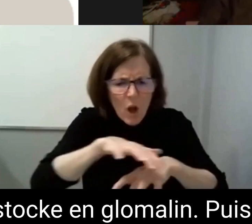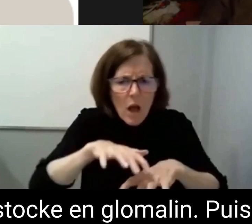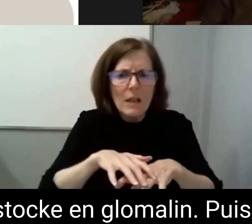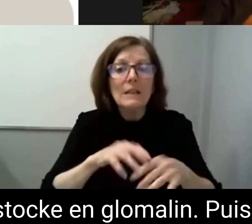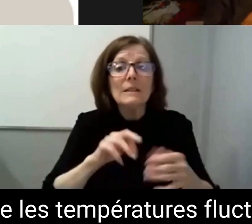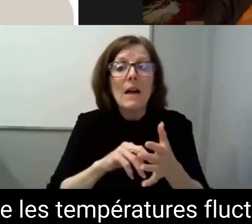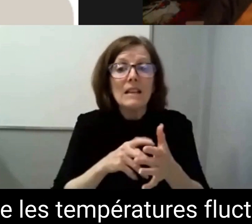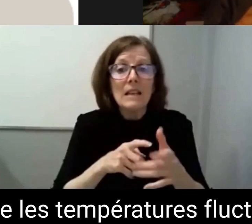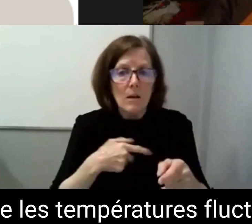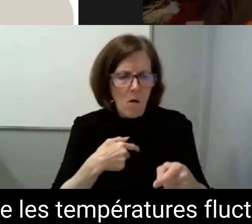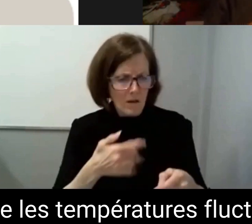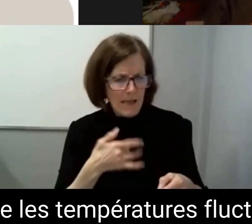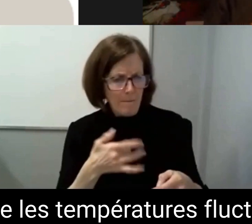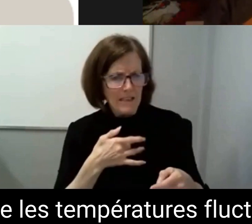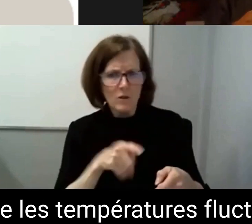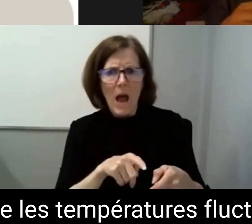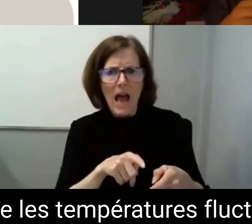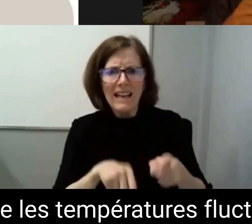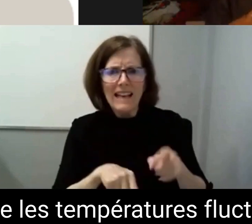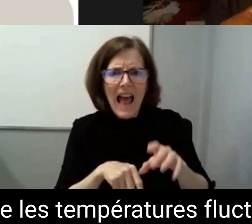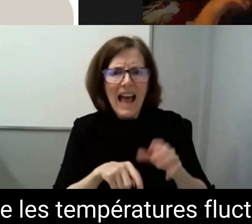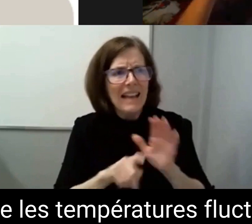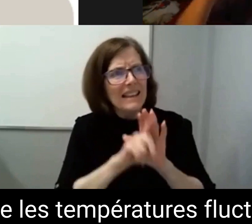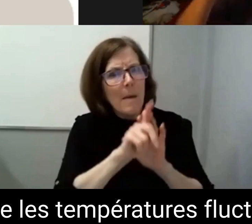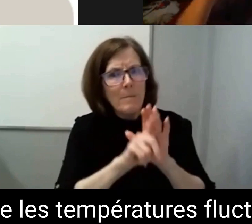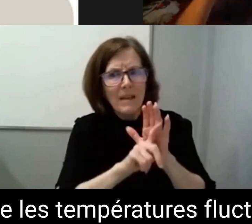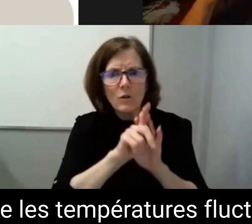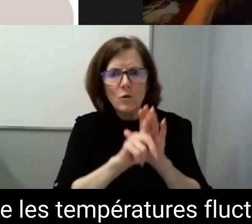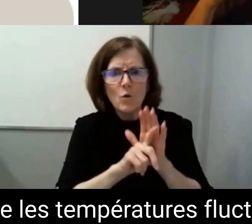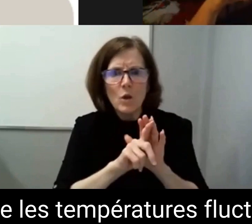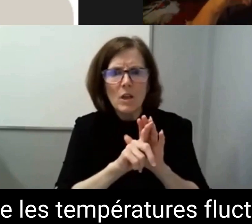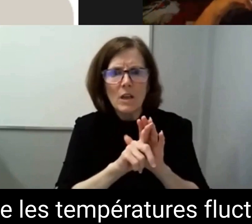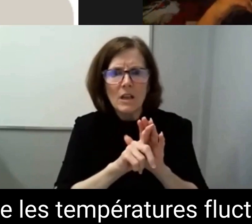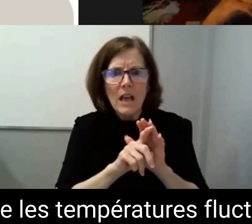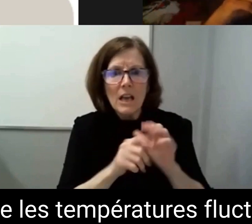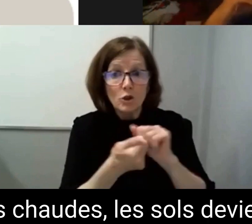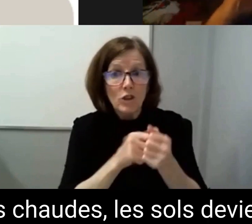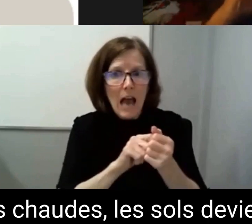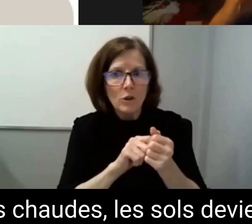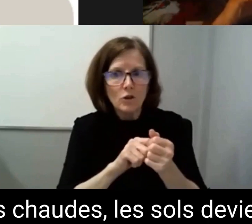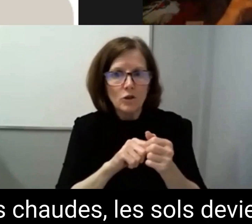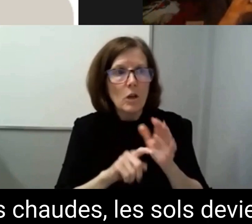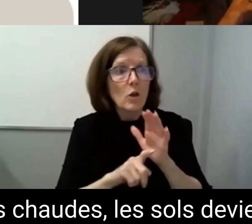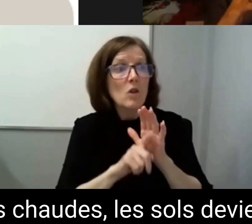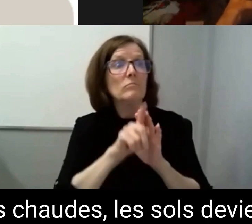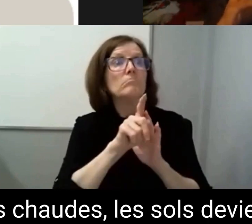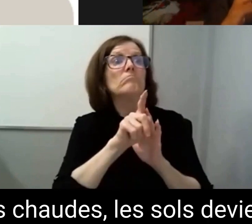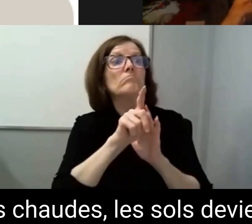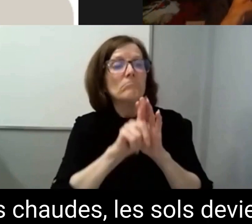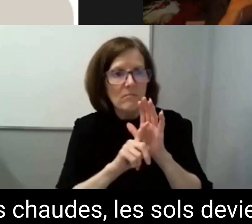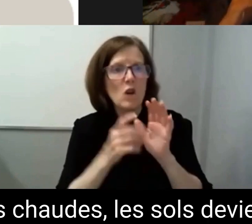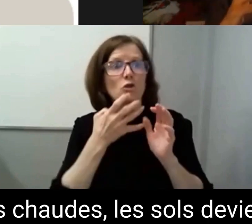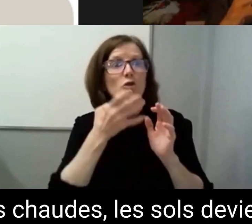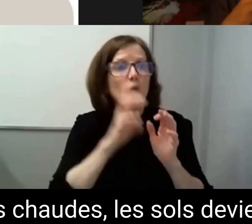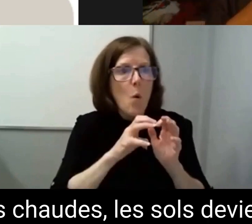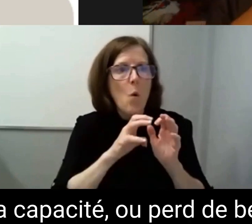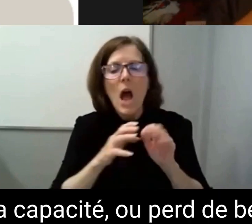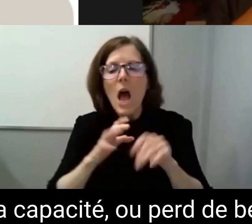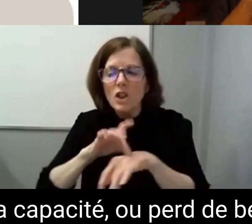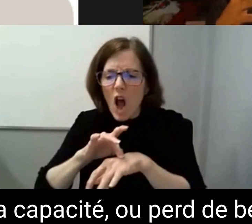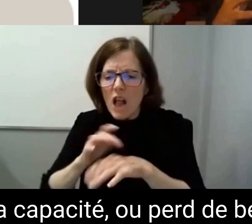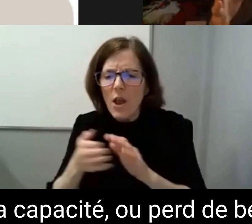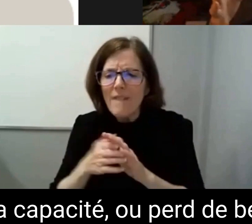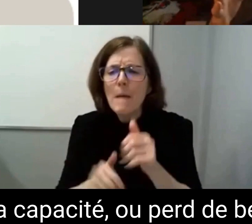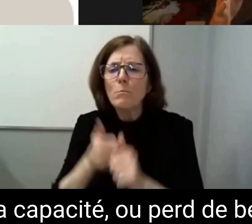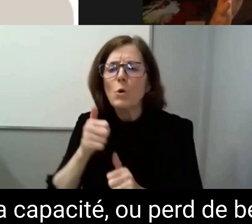on se rend compte qu'à mesure que les températures fluctuent énormément, deviennent plus chaudes, les sols deviennent plus acides, puis le sol perd